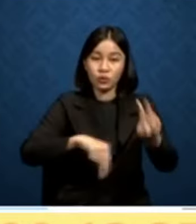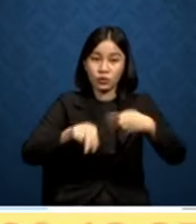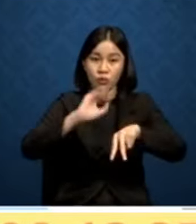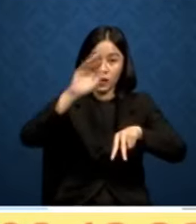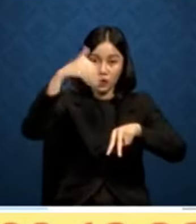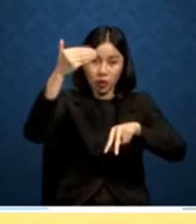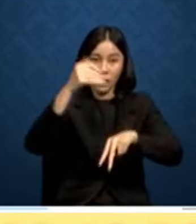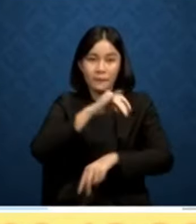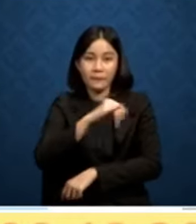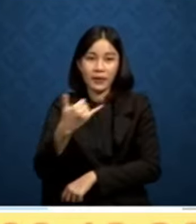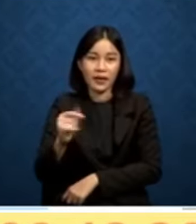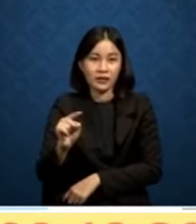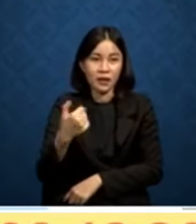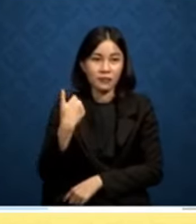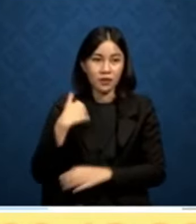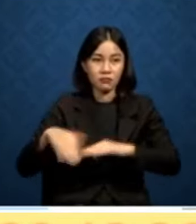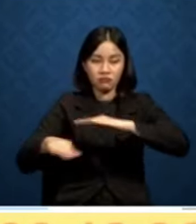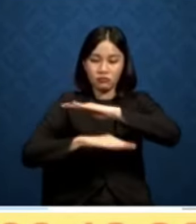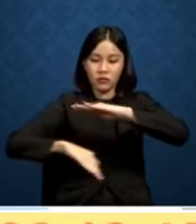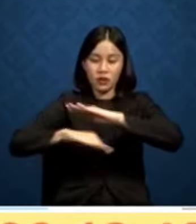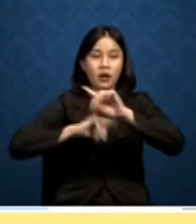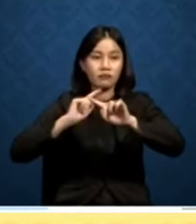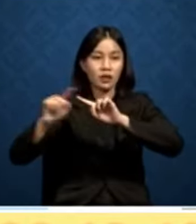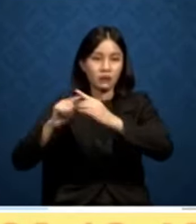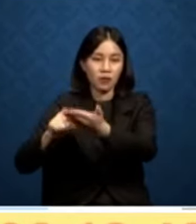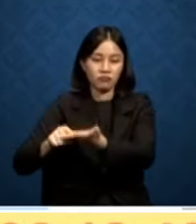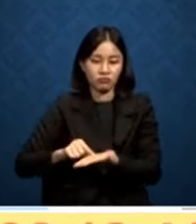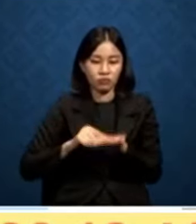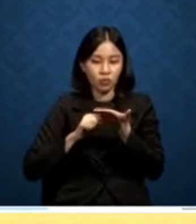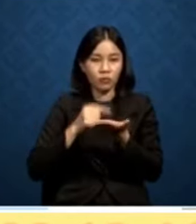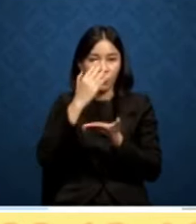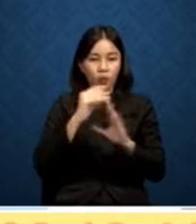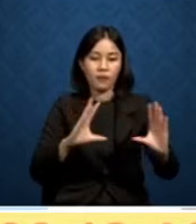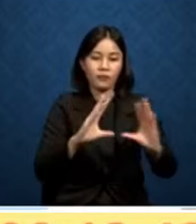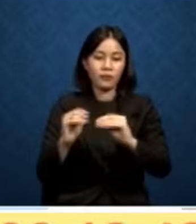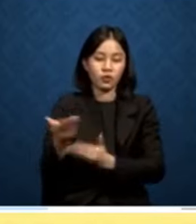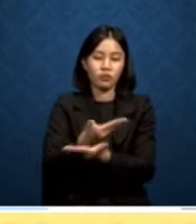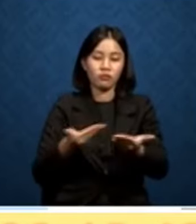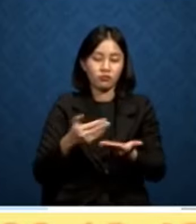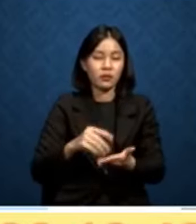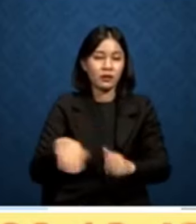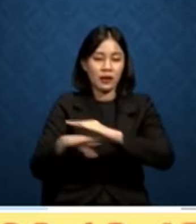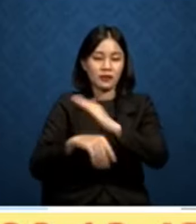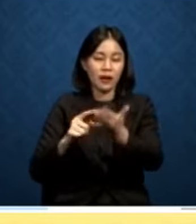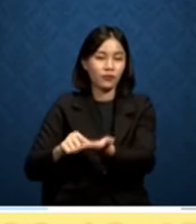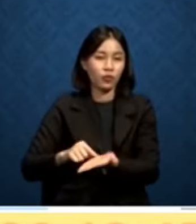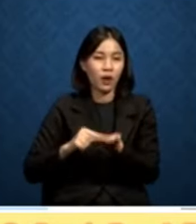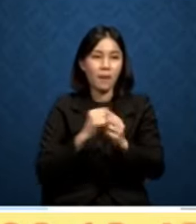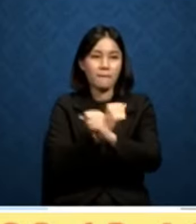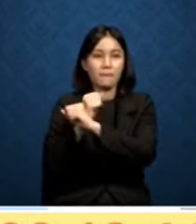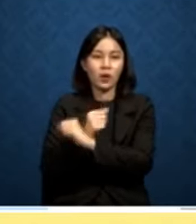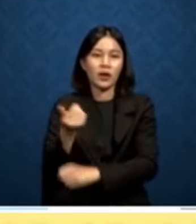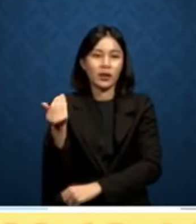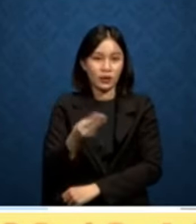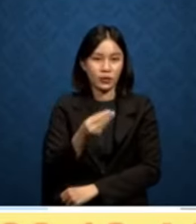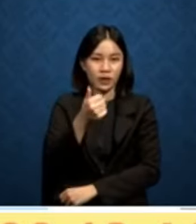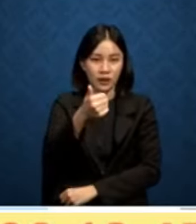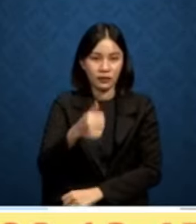ท่านก็อาจจะอได้หลกธานต่างๆจากการสำห obt negativelyแล้มันก deux panda luarations